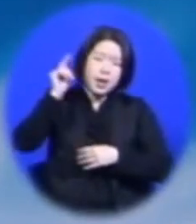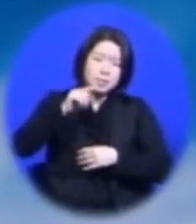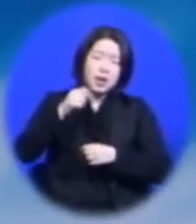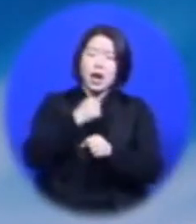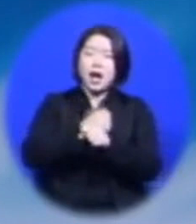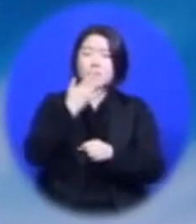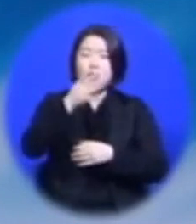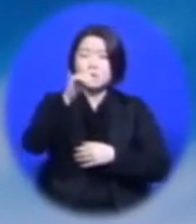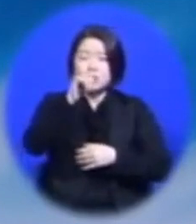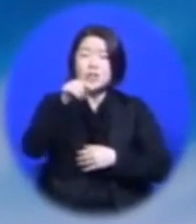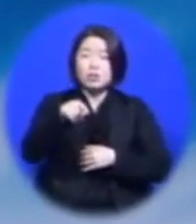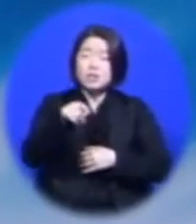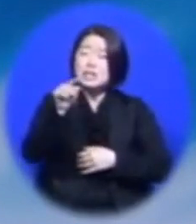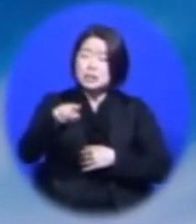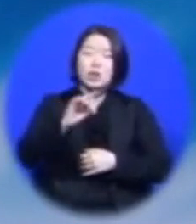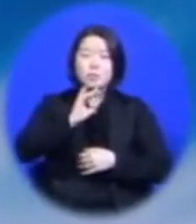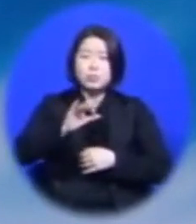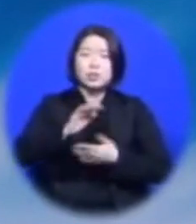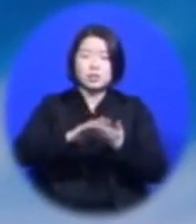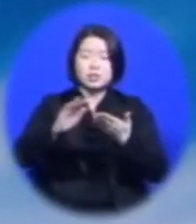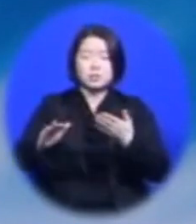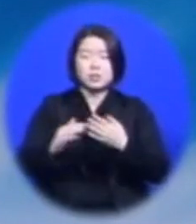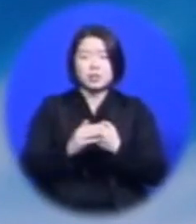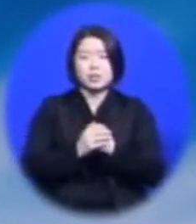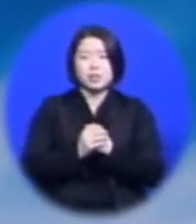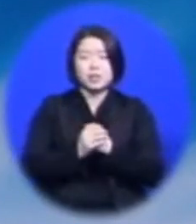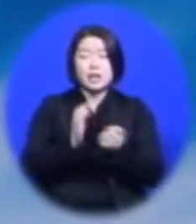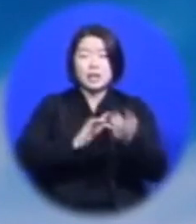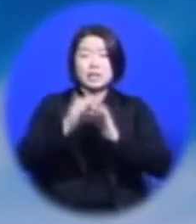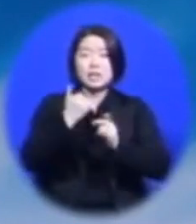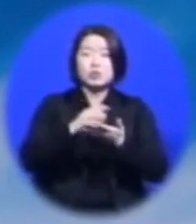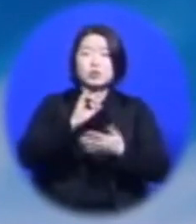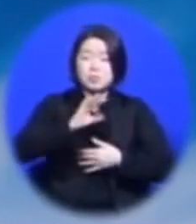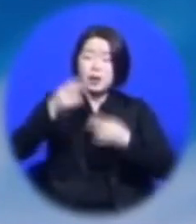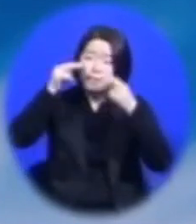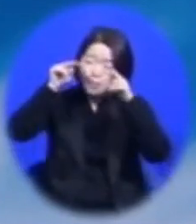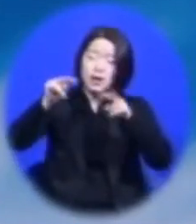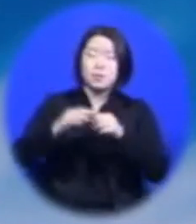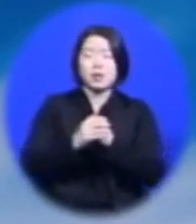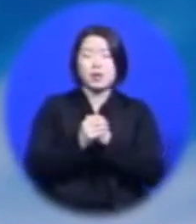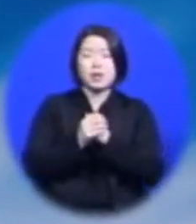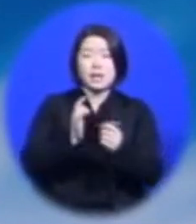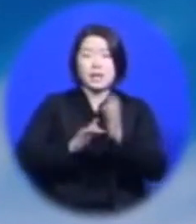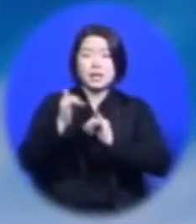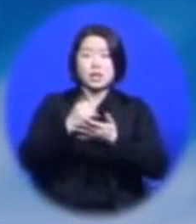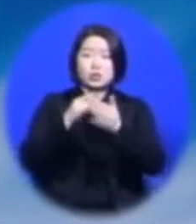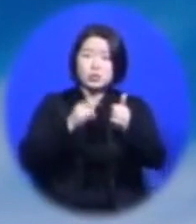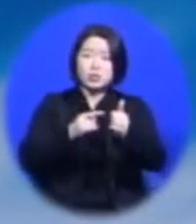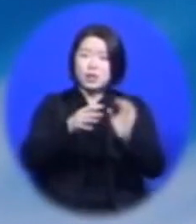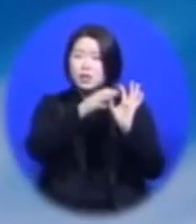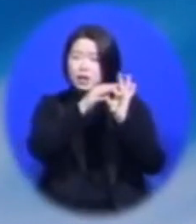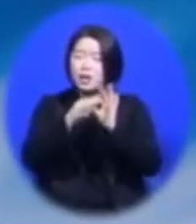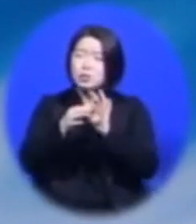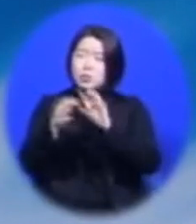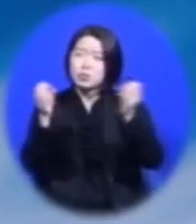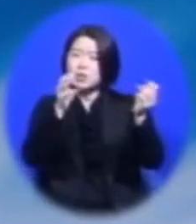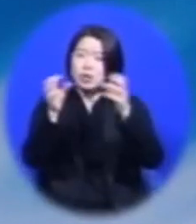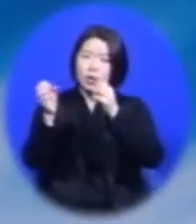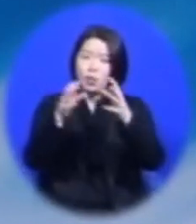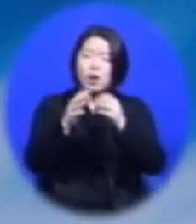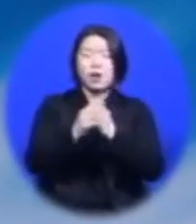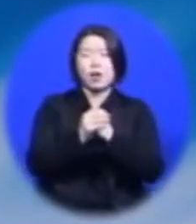할 수 있는 것은 그것밖에 없었어요. 예수님을 바라보는 것이었어요. 예수님께 계속 이야기하는